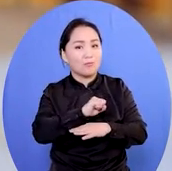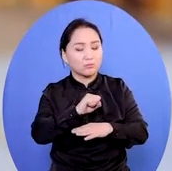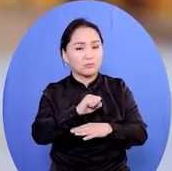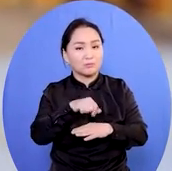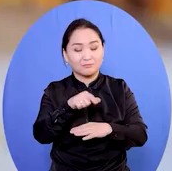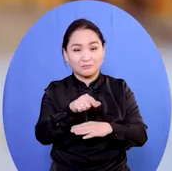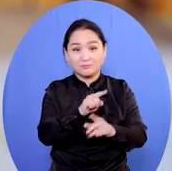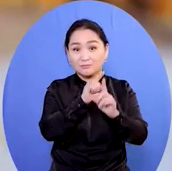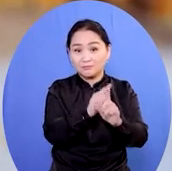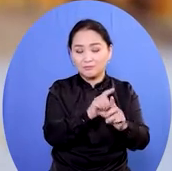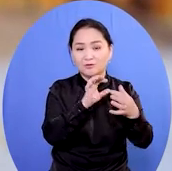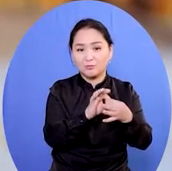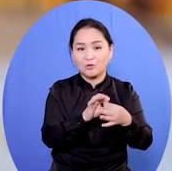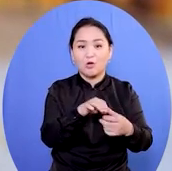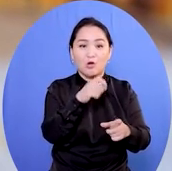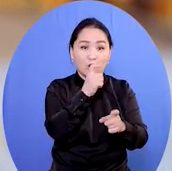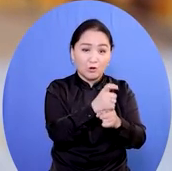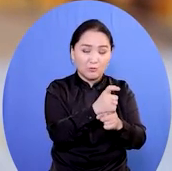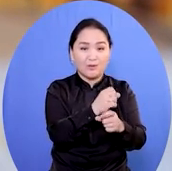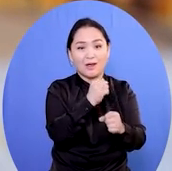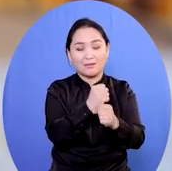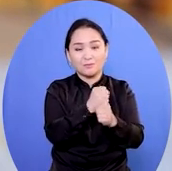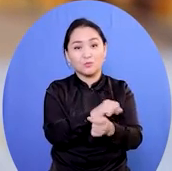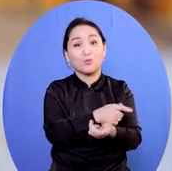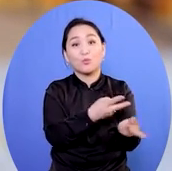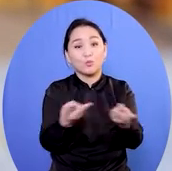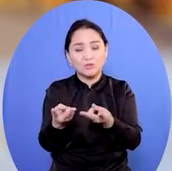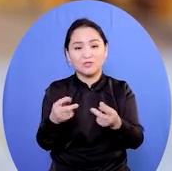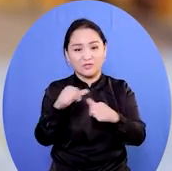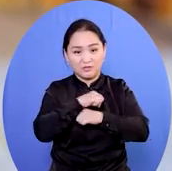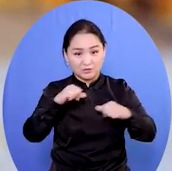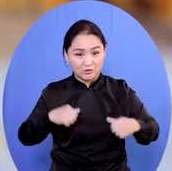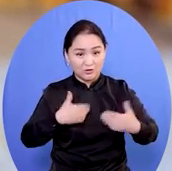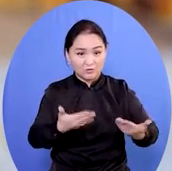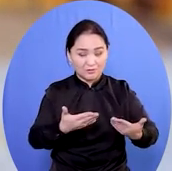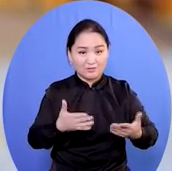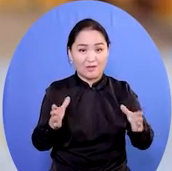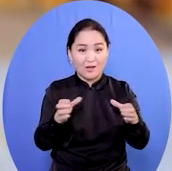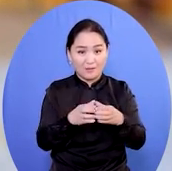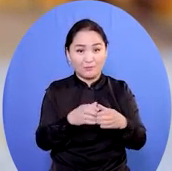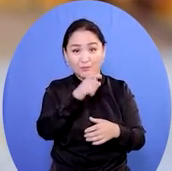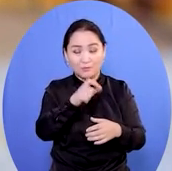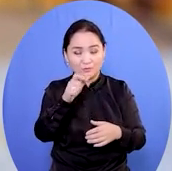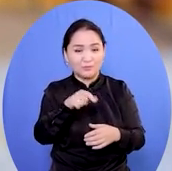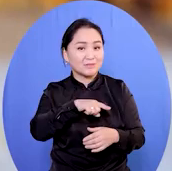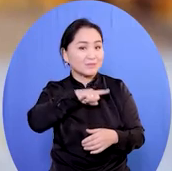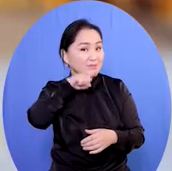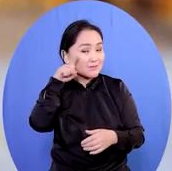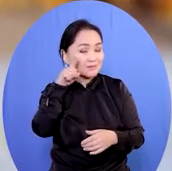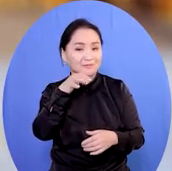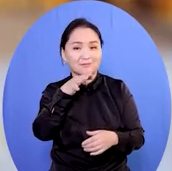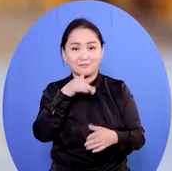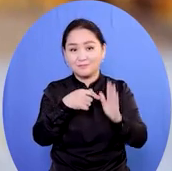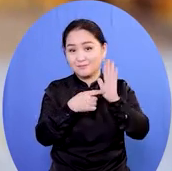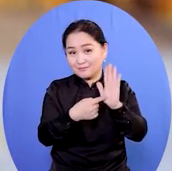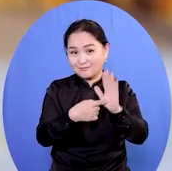гэлээ. Үүнийгээ дагаад хөдөлмөр халамжийн үйлчилгээг иргэдэд хүргэж байгаа. Хөдөлмөр халамж үйлчилгээний газрын хамт олон ч гэсэн насны бүтцийн хувьд